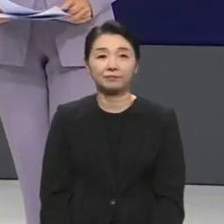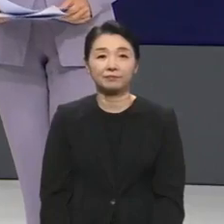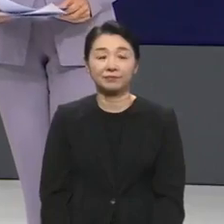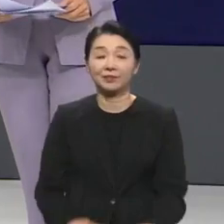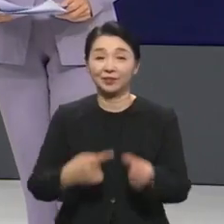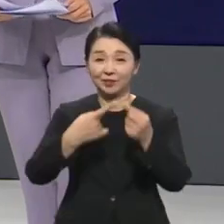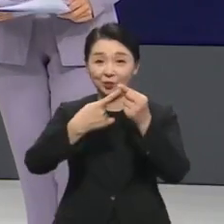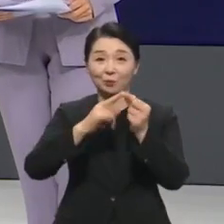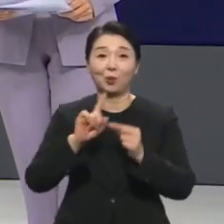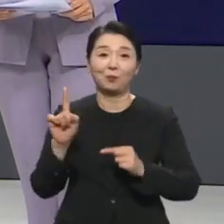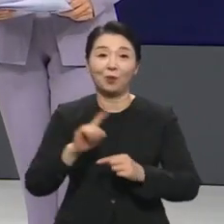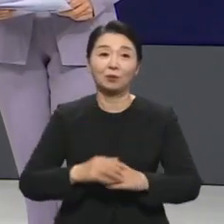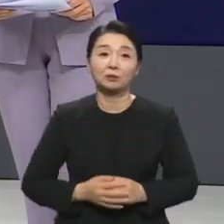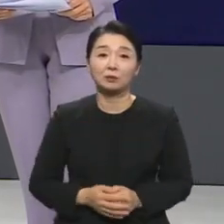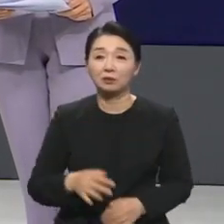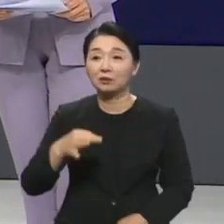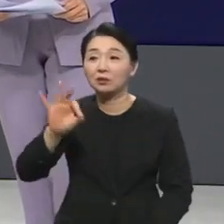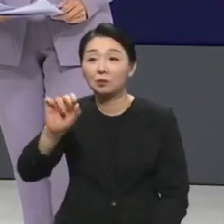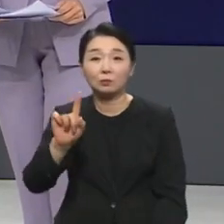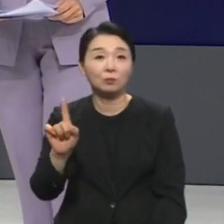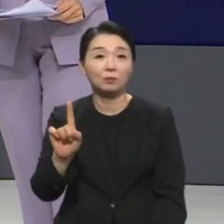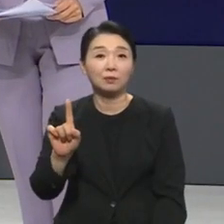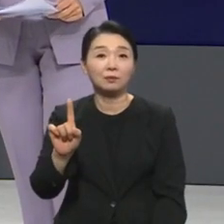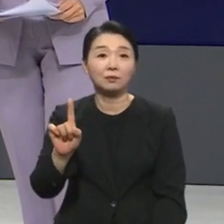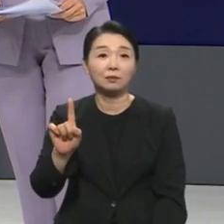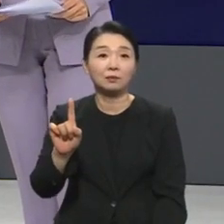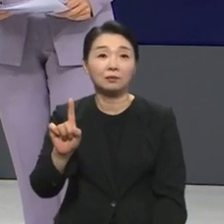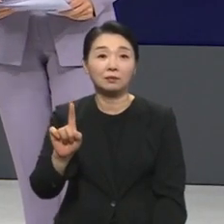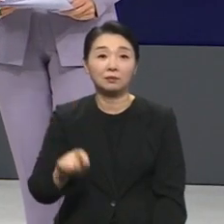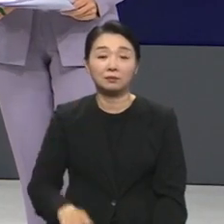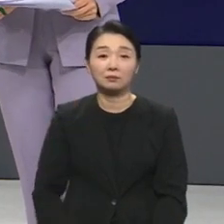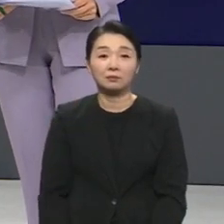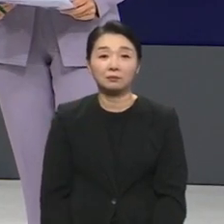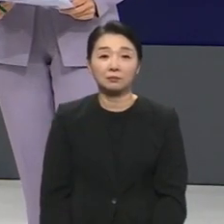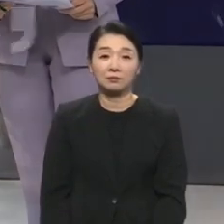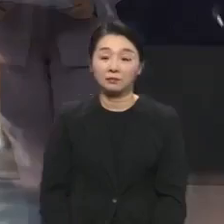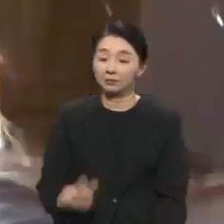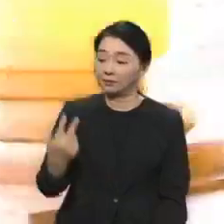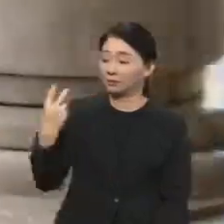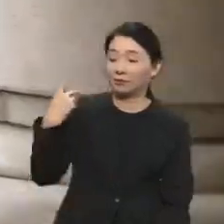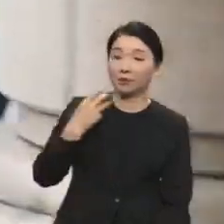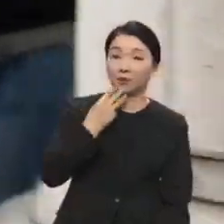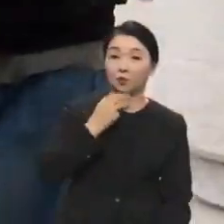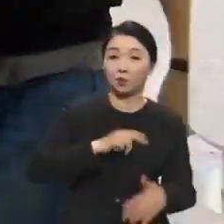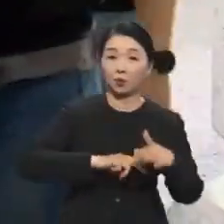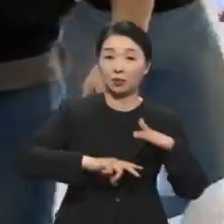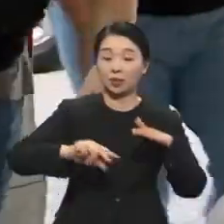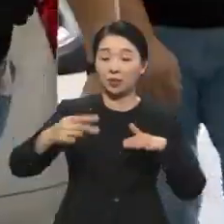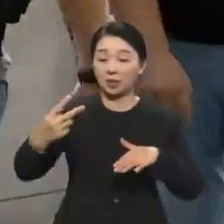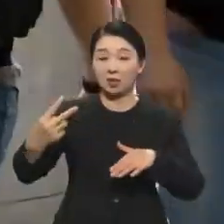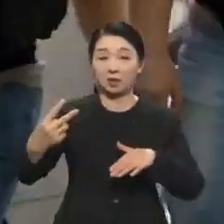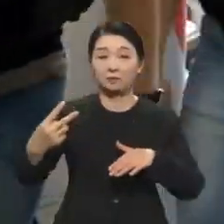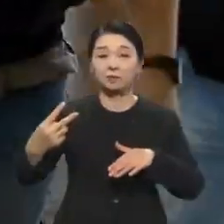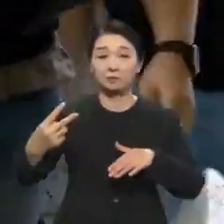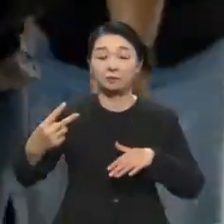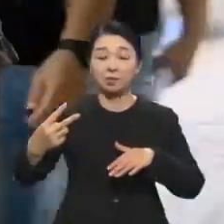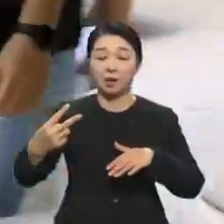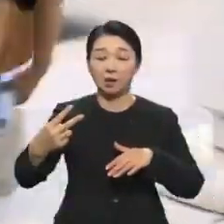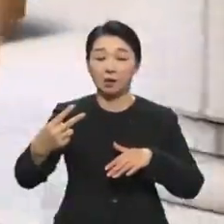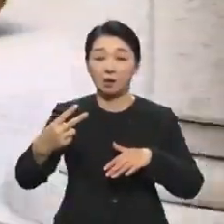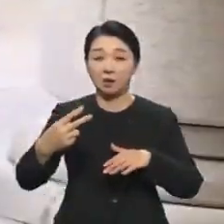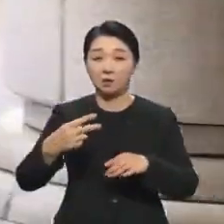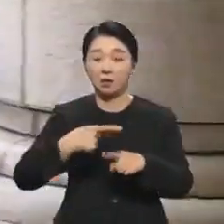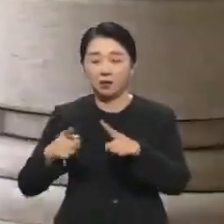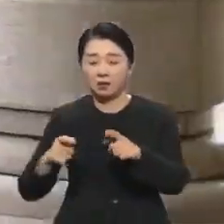자, 첫 번째 트랙은 뭘 인정해요입니다. 이틀 전에 서울 지하철 2호선에서 흉기를